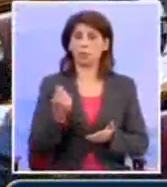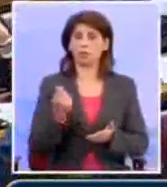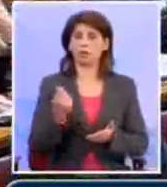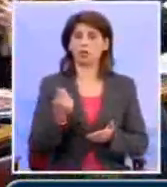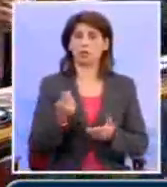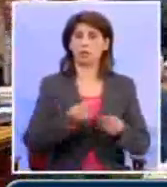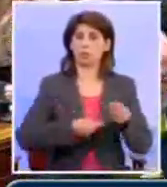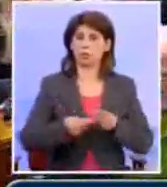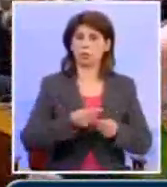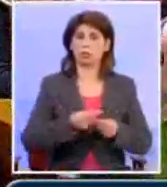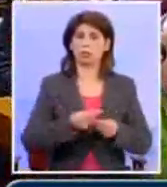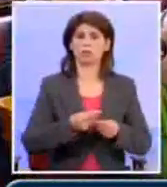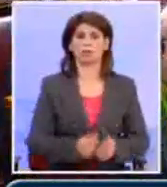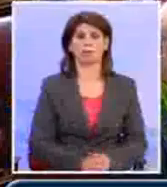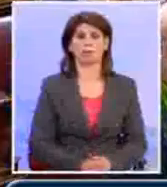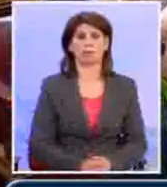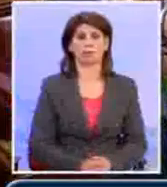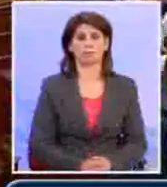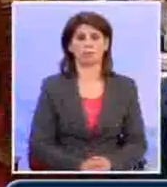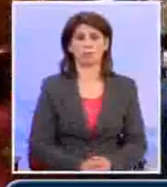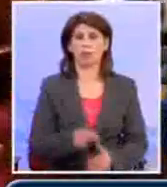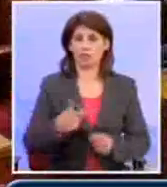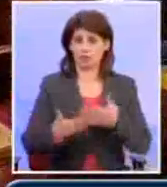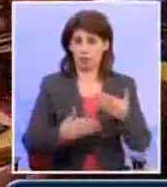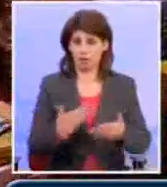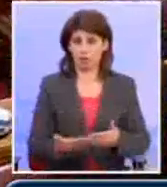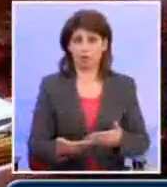χρηματοπιστικοποίησης, πώς το λένε, το financialization, τέλος πάντων, αυτή η διαδικασία,